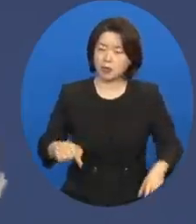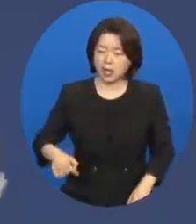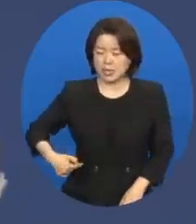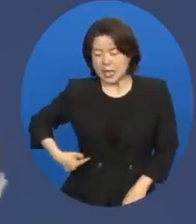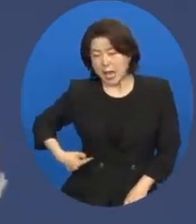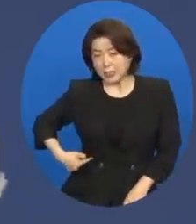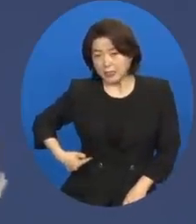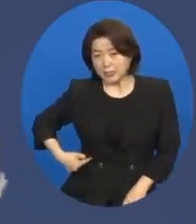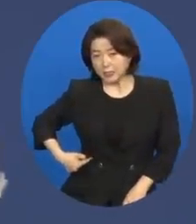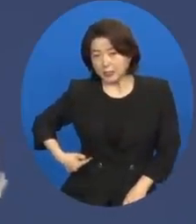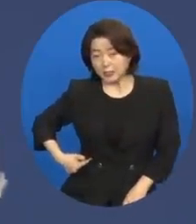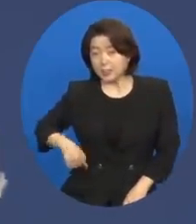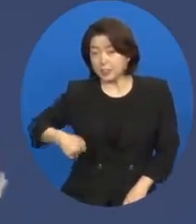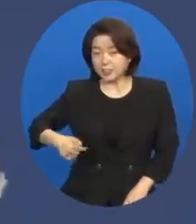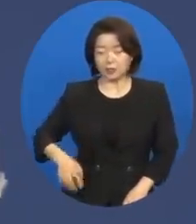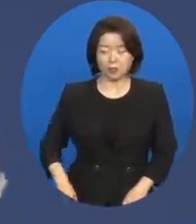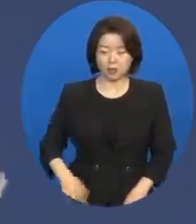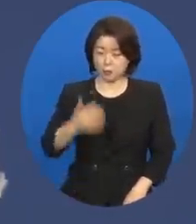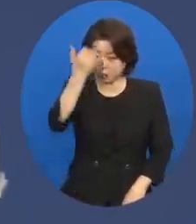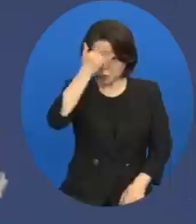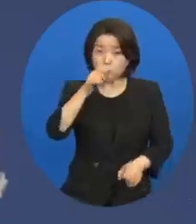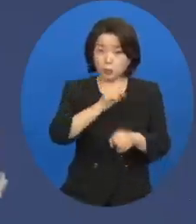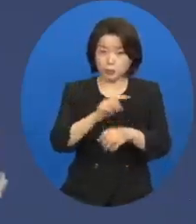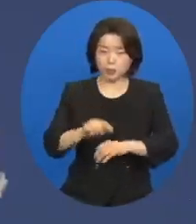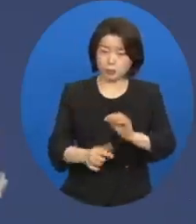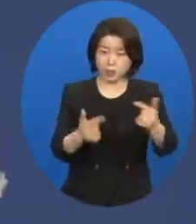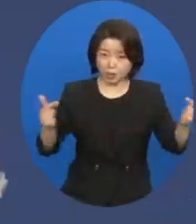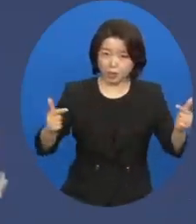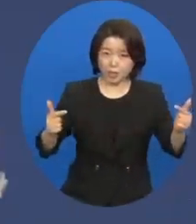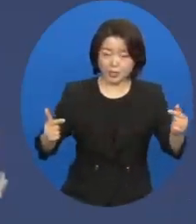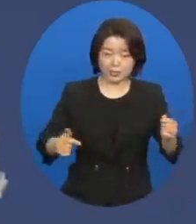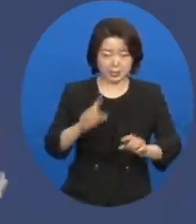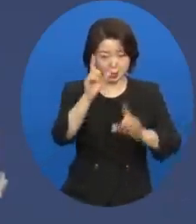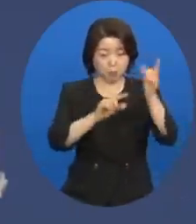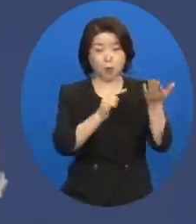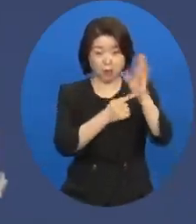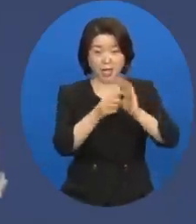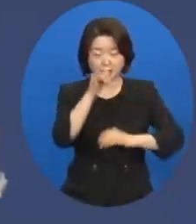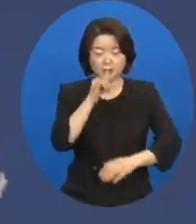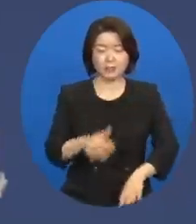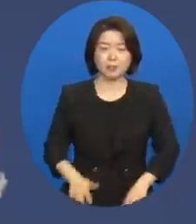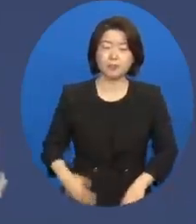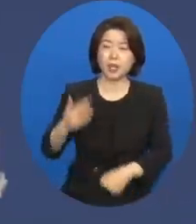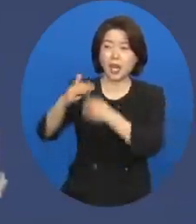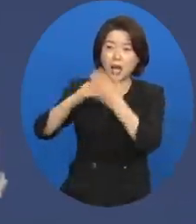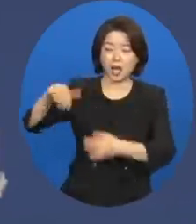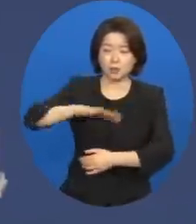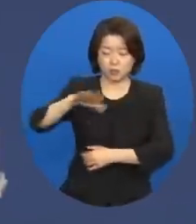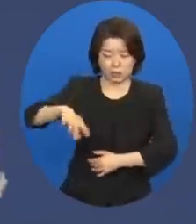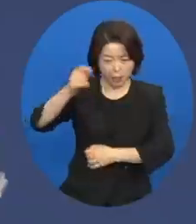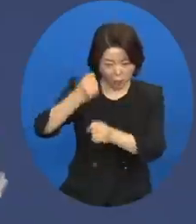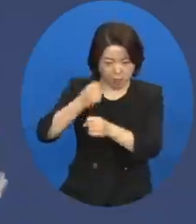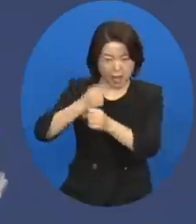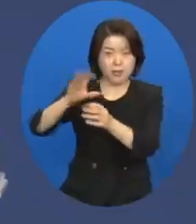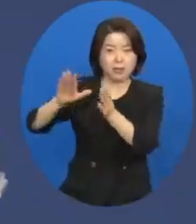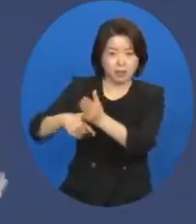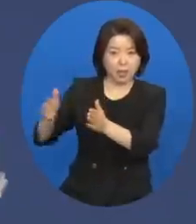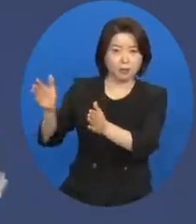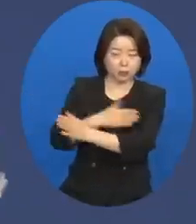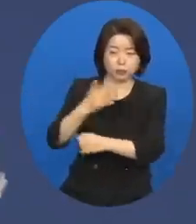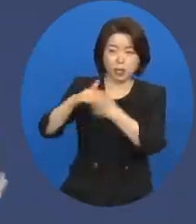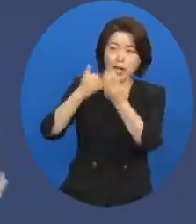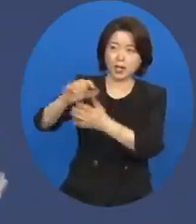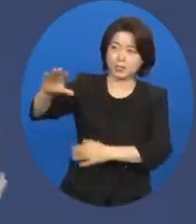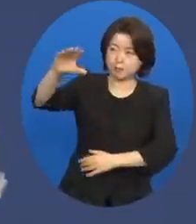양심이다, 천부적 뭐 도덕성이다 뭐 등등 여러 모양으로 표현을 하지만 하나님이 우리를 창조하실 때부터 하나님을